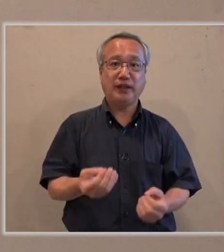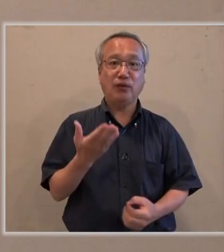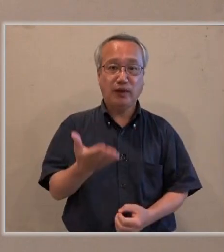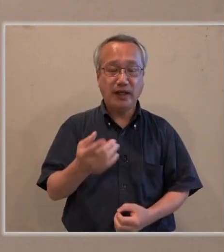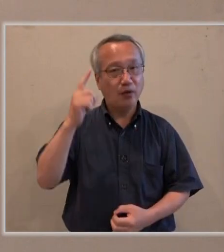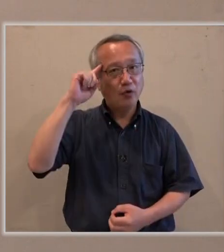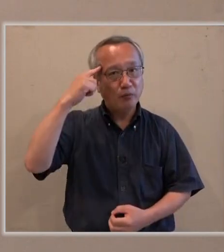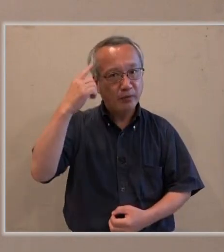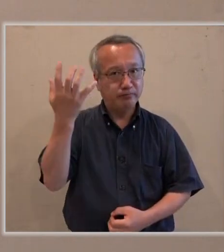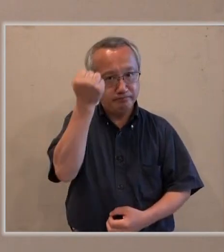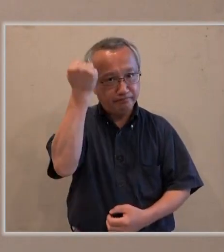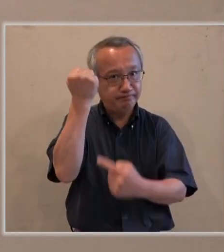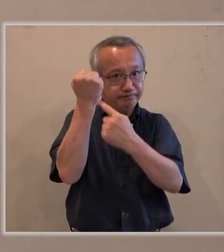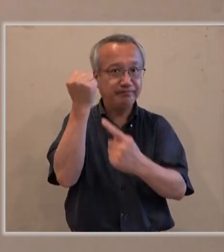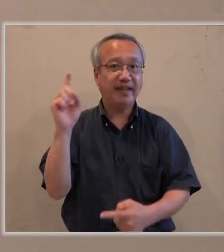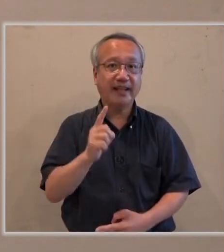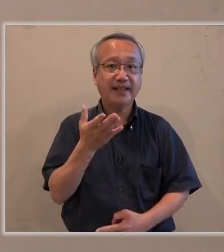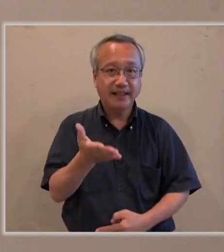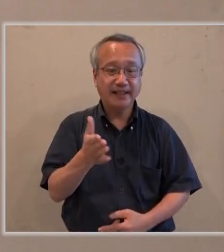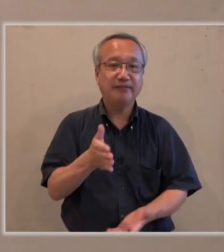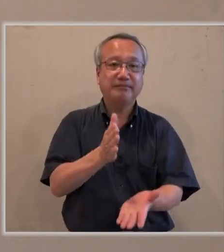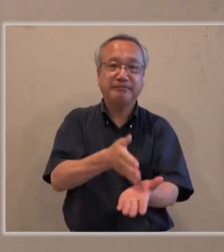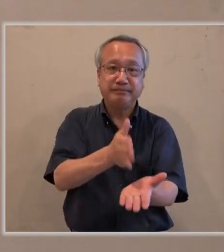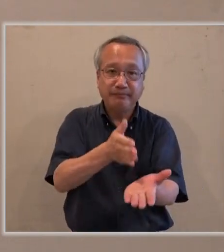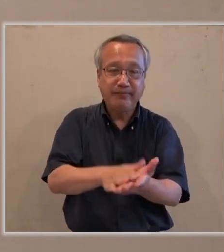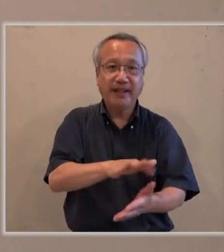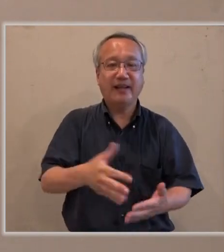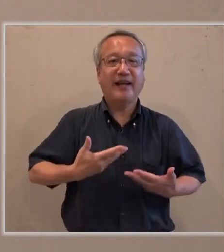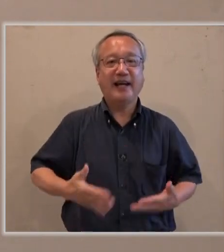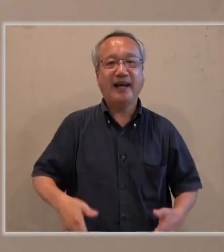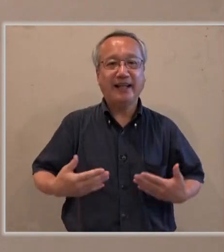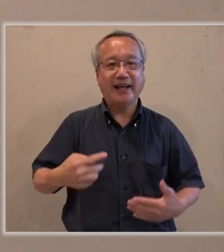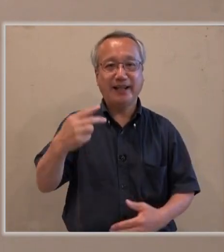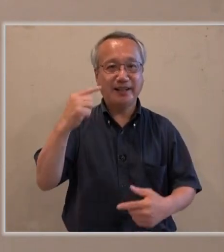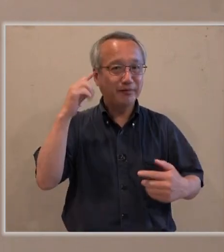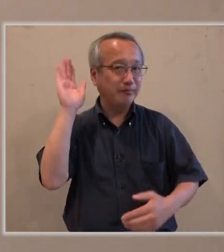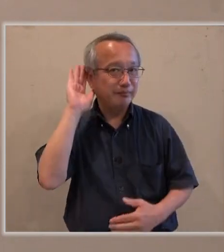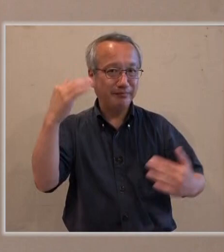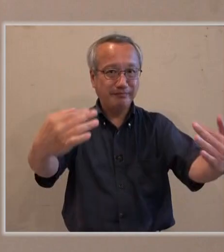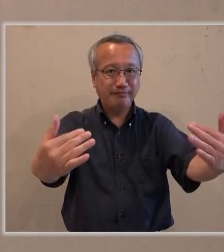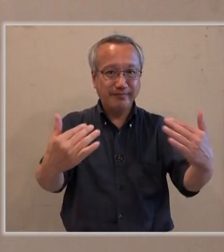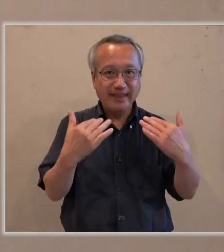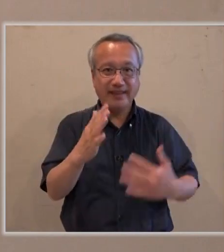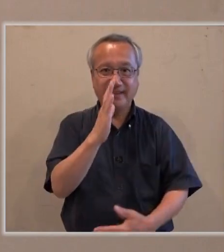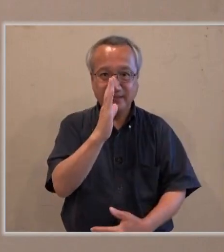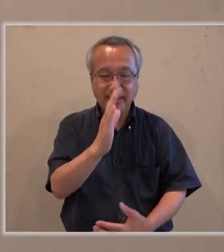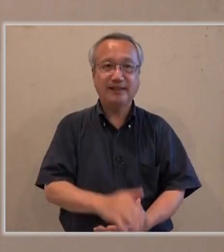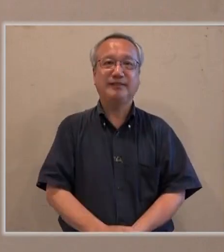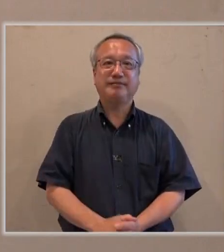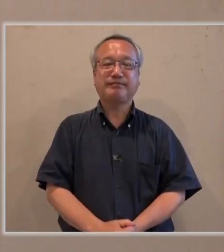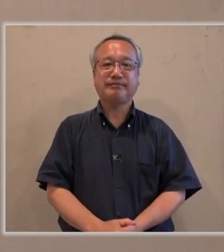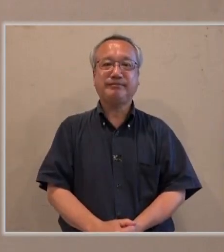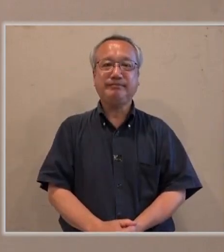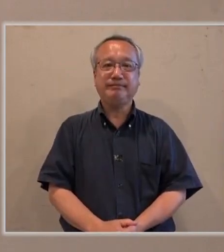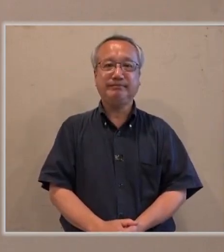を皆さん温かい目で聞いていただければなと思っています。どうぞよろしくお願いします。